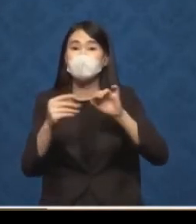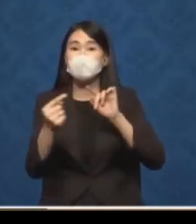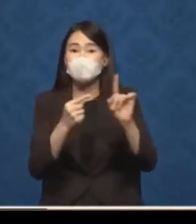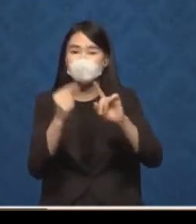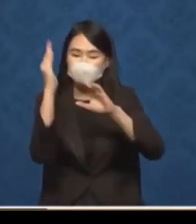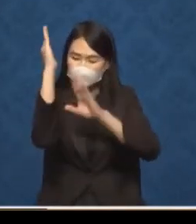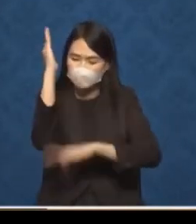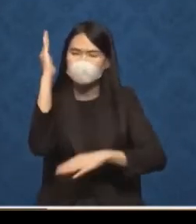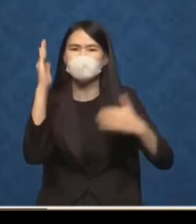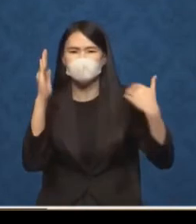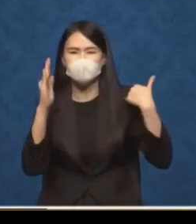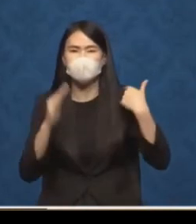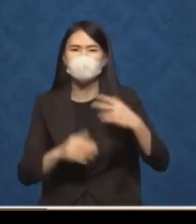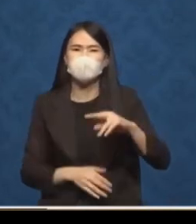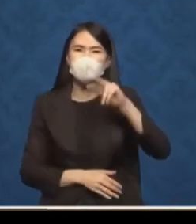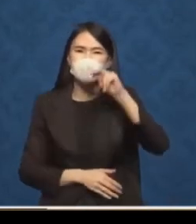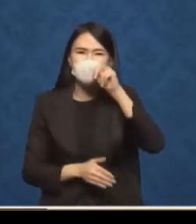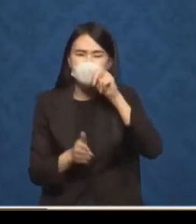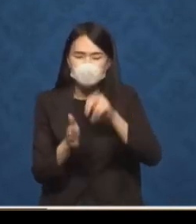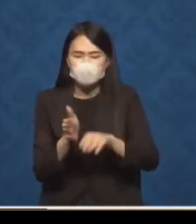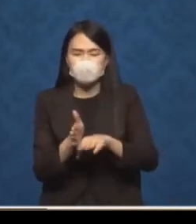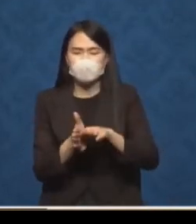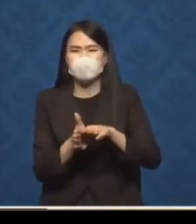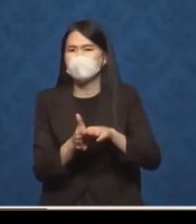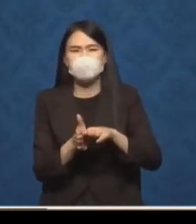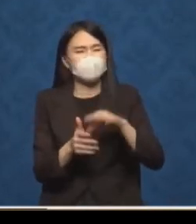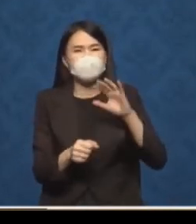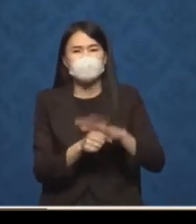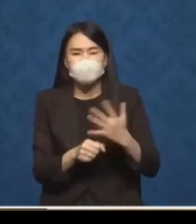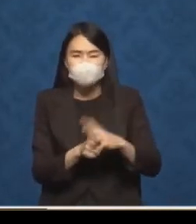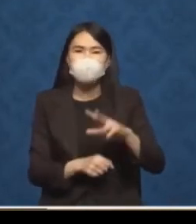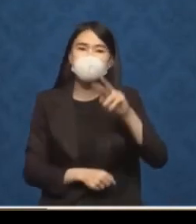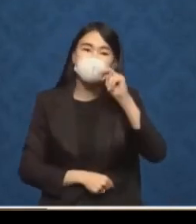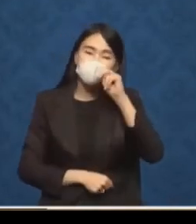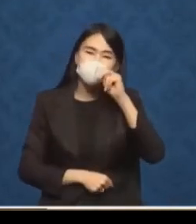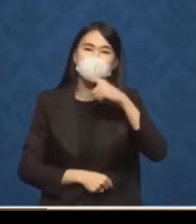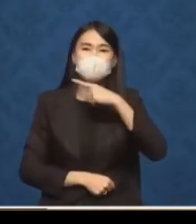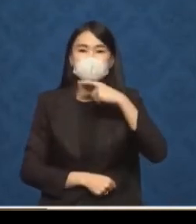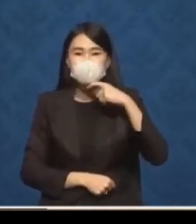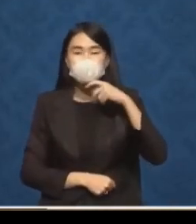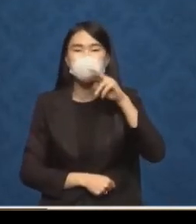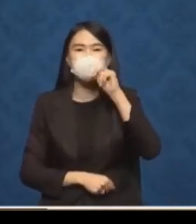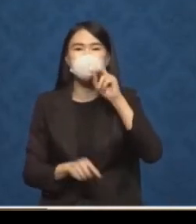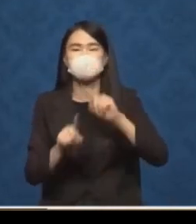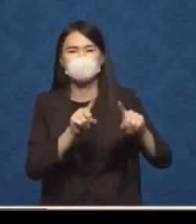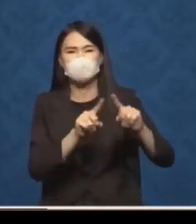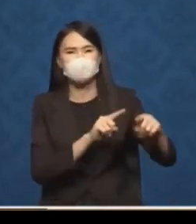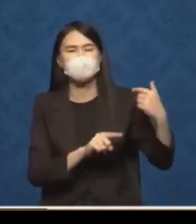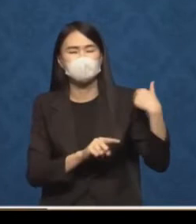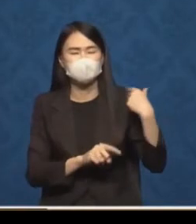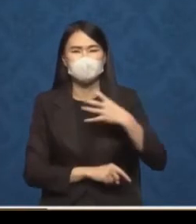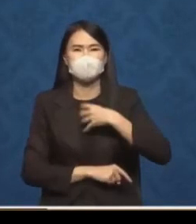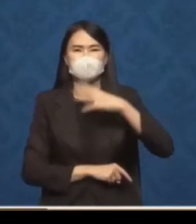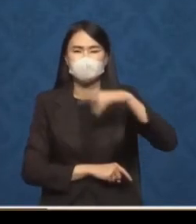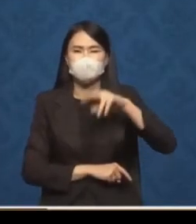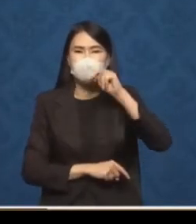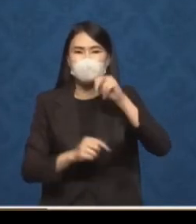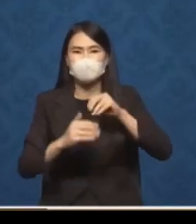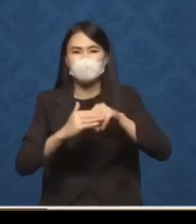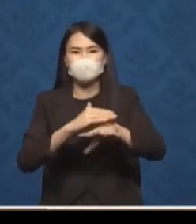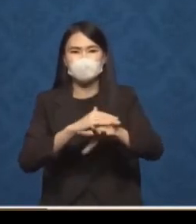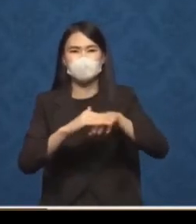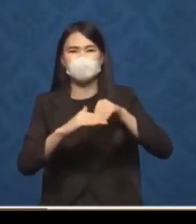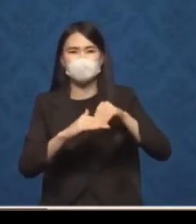เกาะขาดแคลนน้ำดิบขาดแคลนน้ำต้นทุนต้องการเอาน้ำไปจากแผ่นดิน